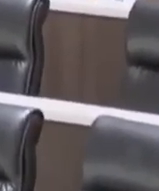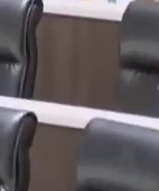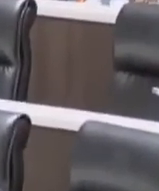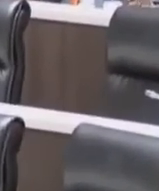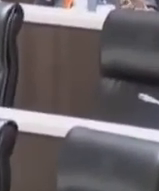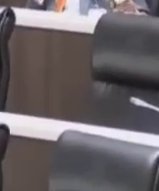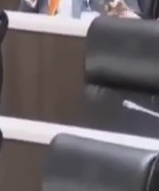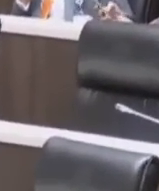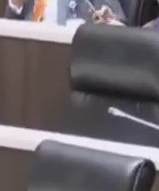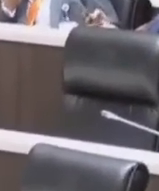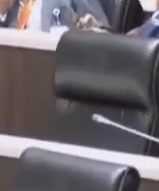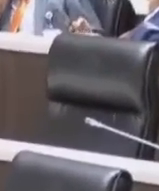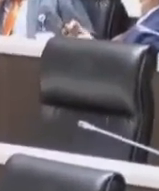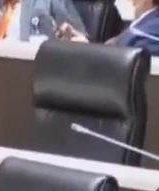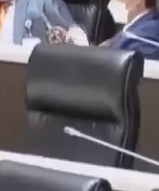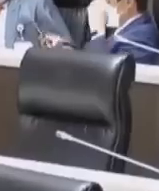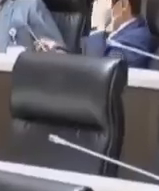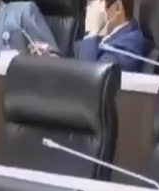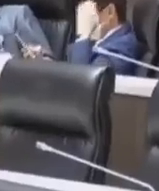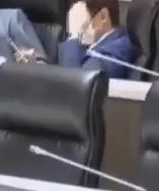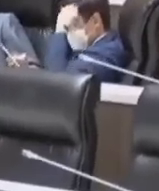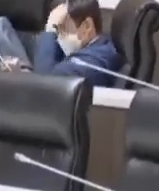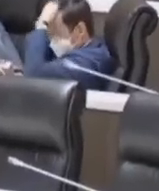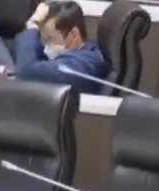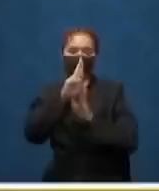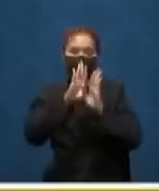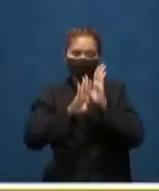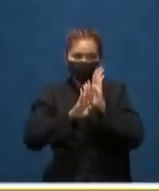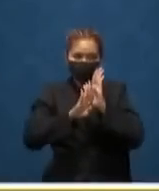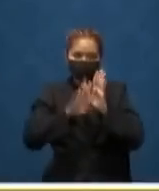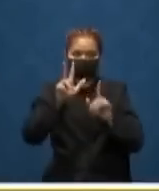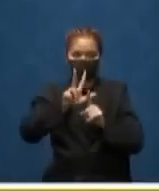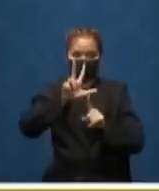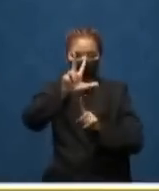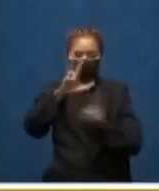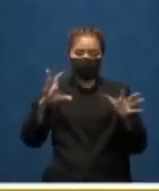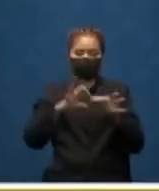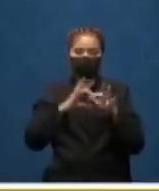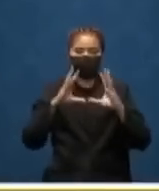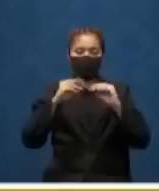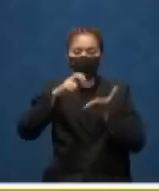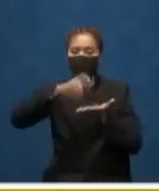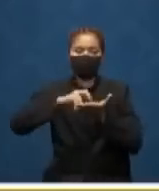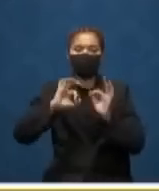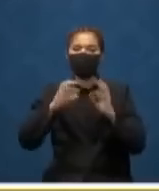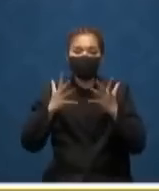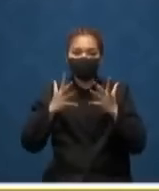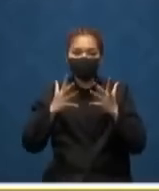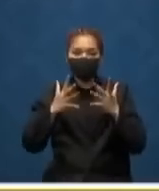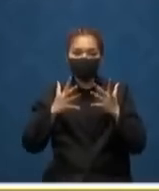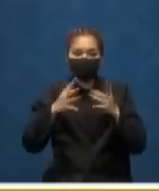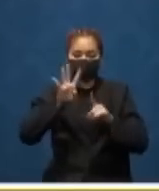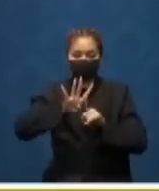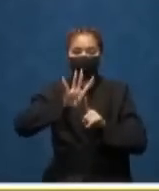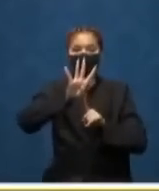พรรครัฐบาลแถมยังเป็นรองประธานสภาด้วยนะเราไปฟังเสียงคุณศุภชัยโพธิ์สุนะเมื่อวานก่อนนะฮะที่บอกว่ายก